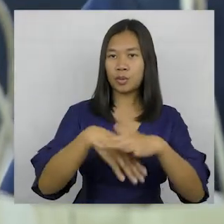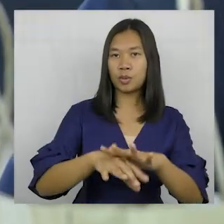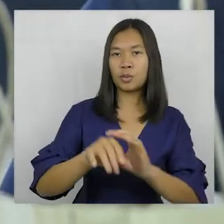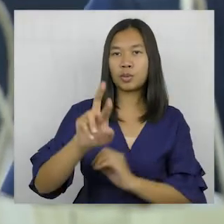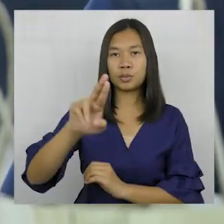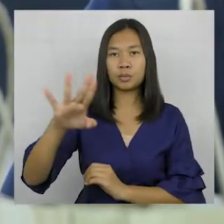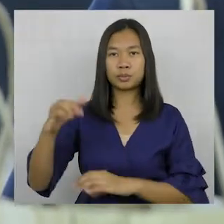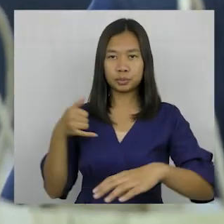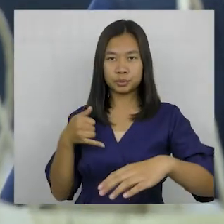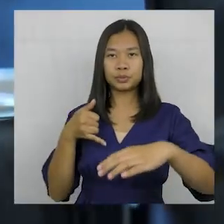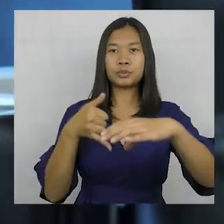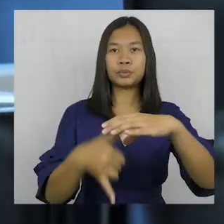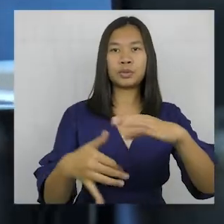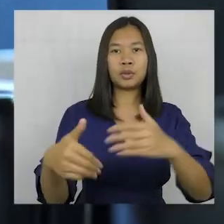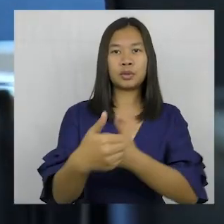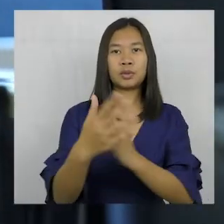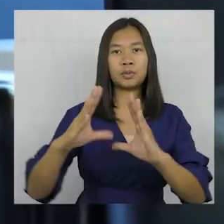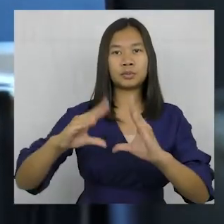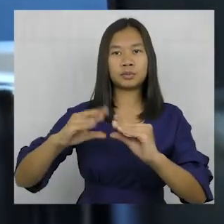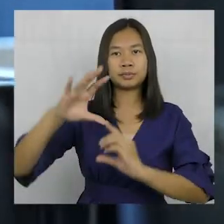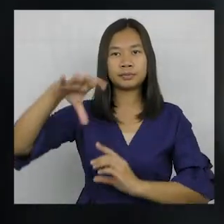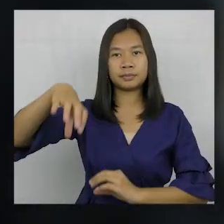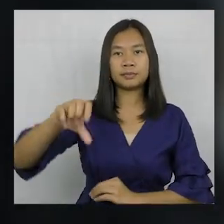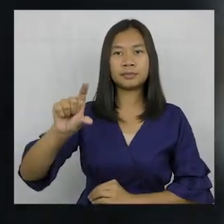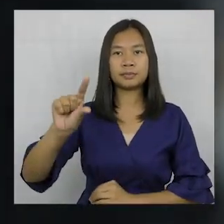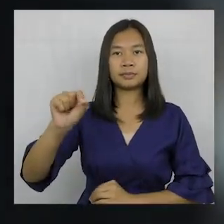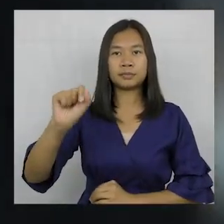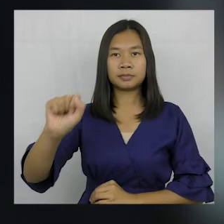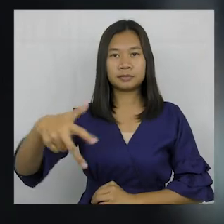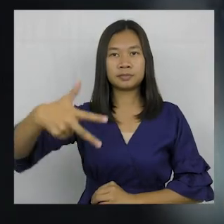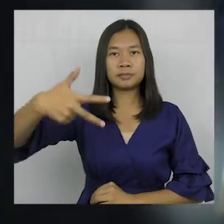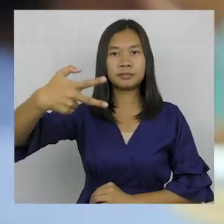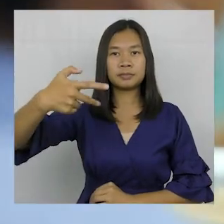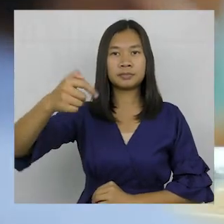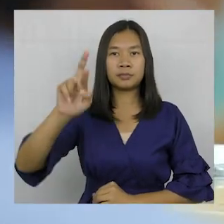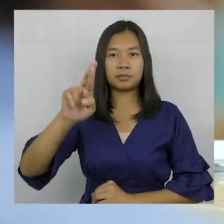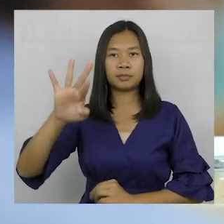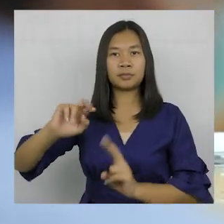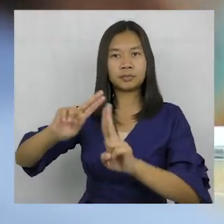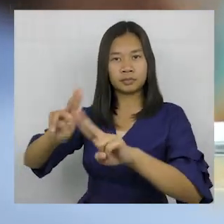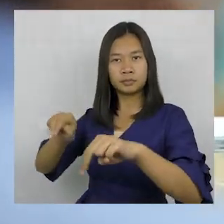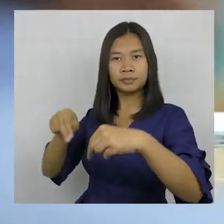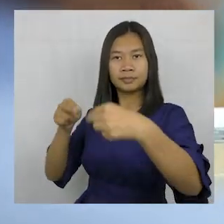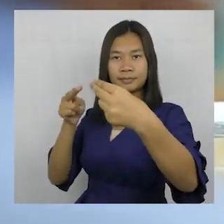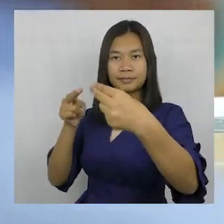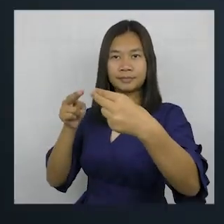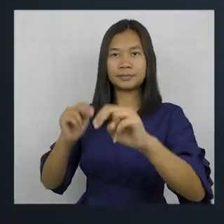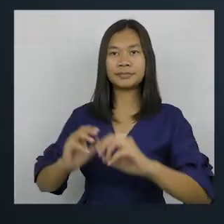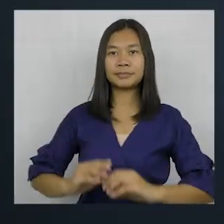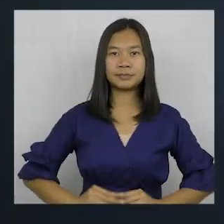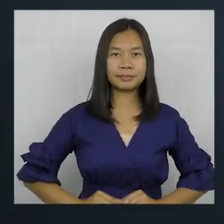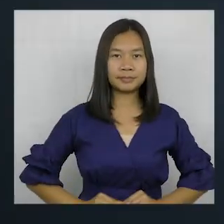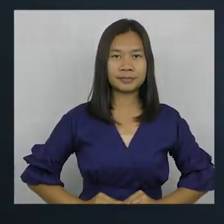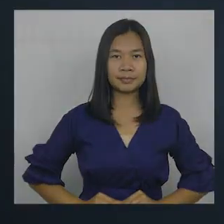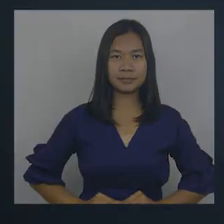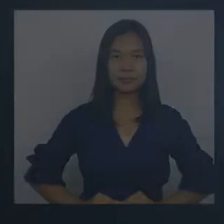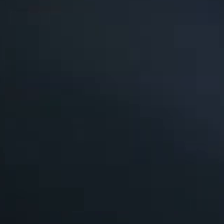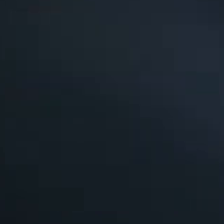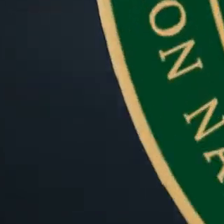เข้าร่วมในรูปแบบออนไซต์ณห้องประชุมชั้น3อาคาร20และรูปแบบออนไลน์ผ่านระบบซูม